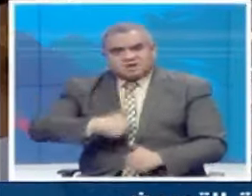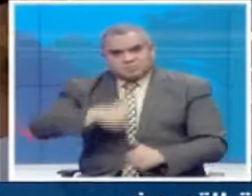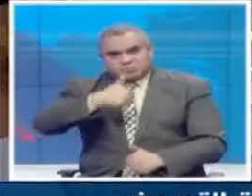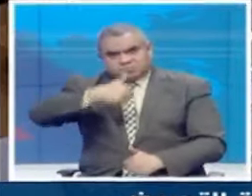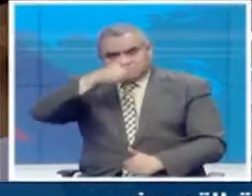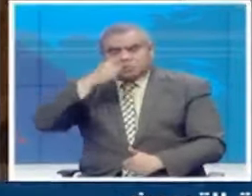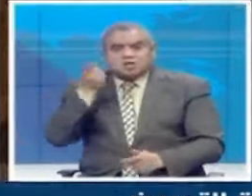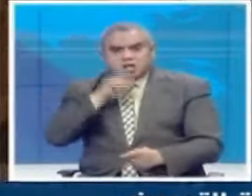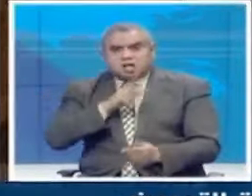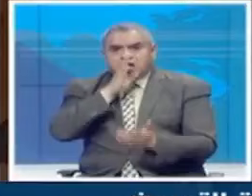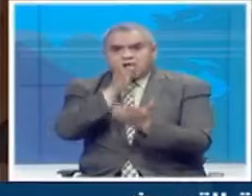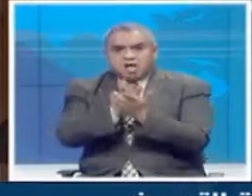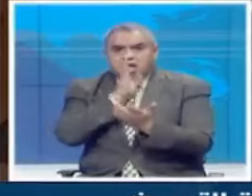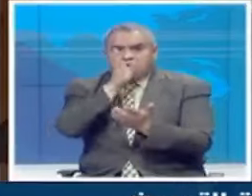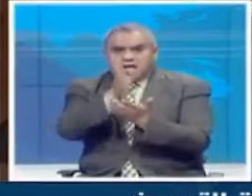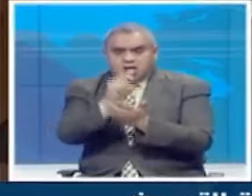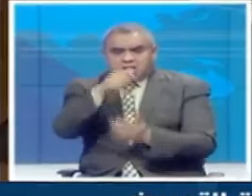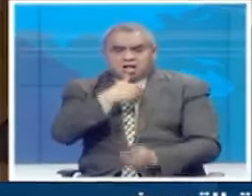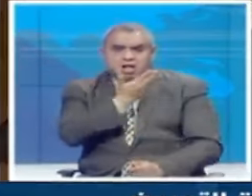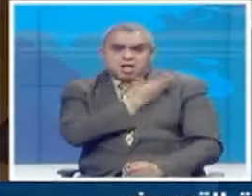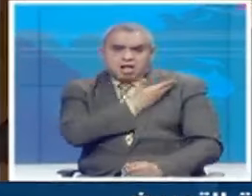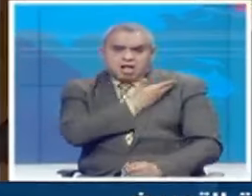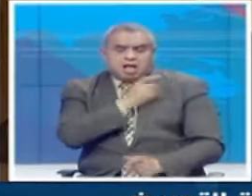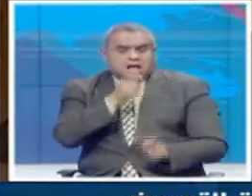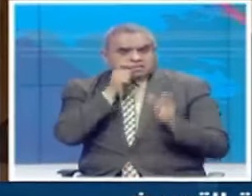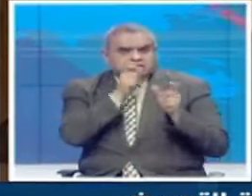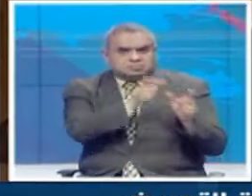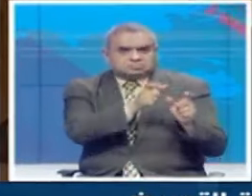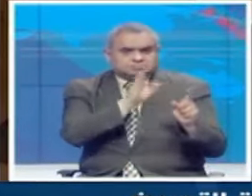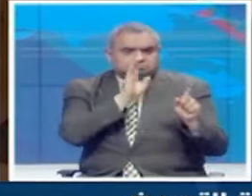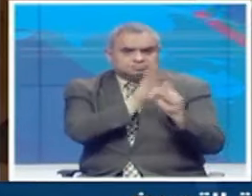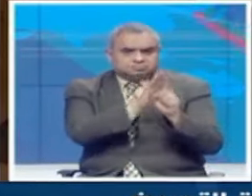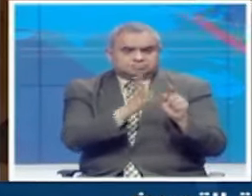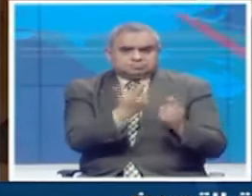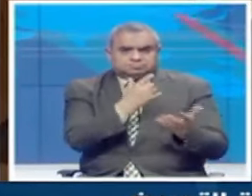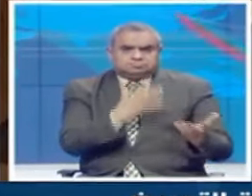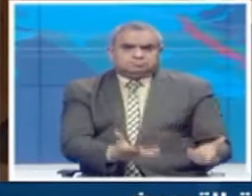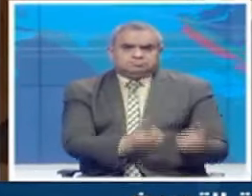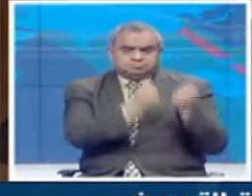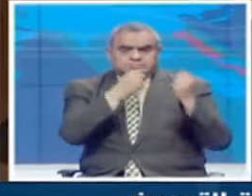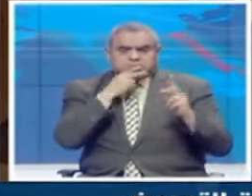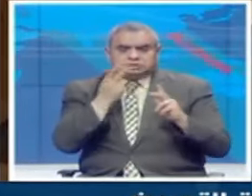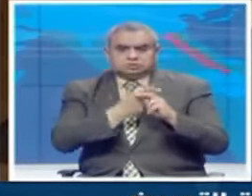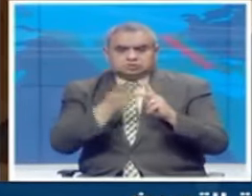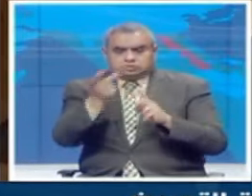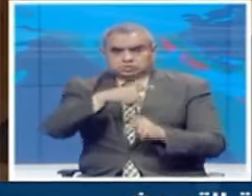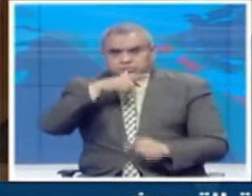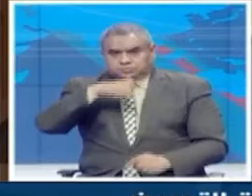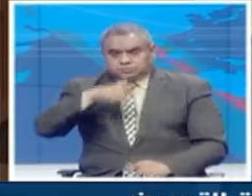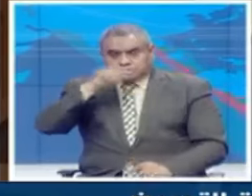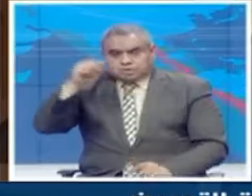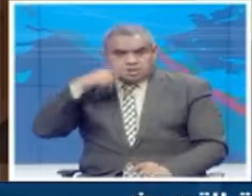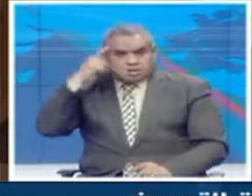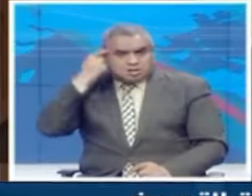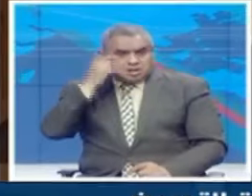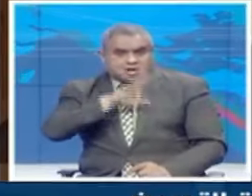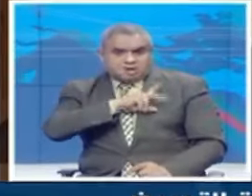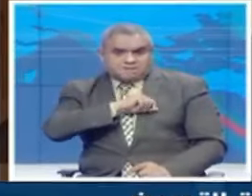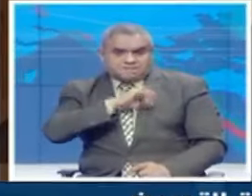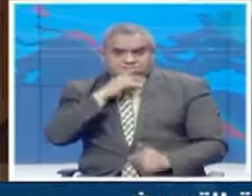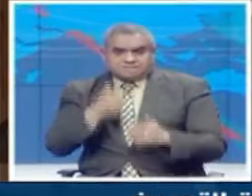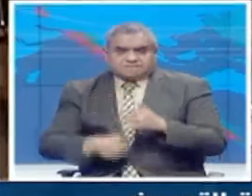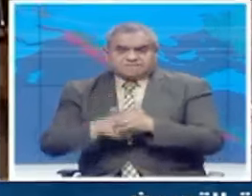بحق الفلسطينيين في غزة في الحماية من أعمال الإبادة الجماعية، وذكرت أن الفلسطينيين مجموعة